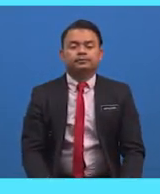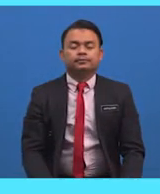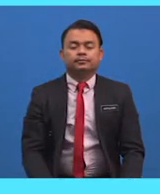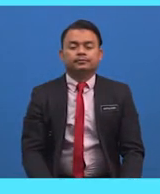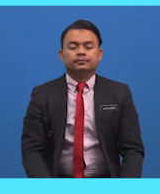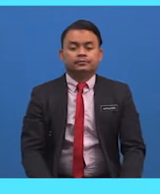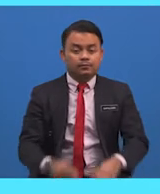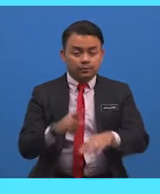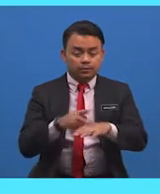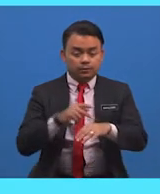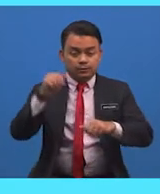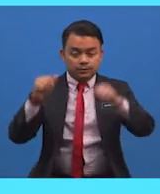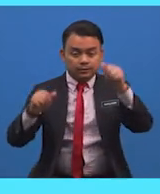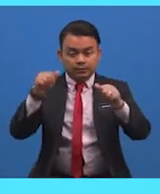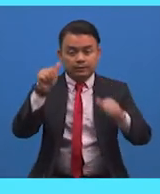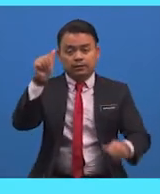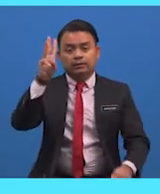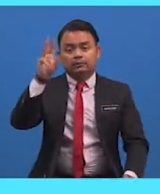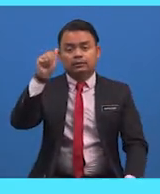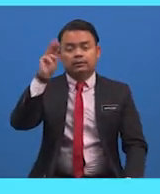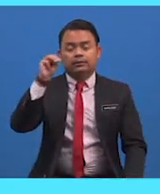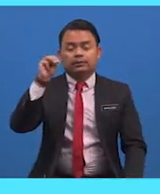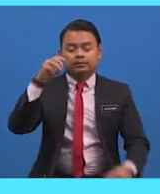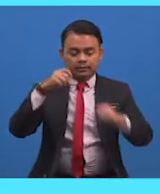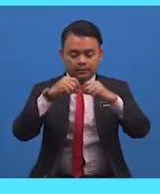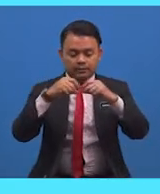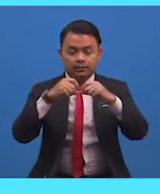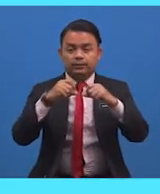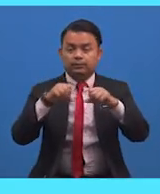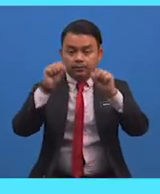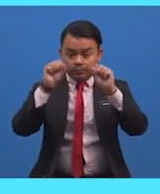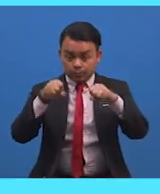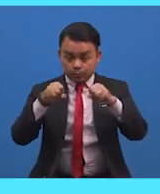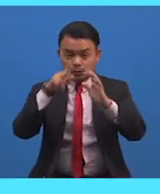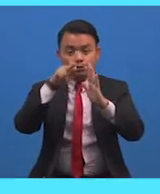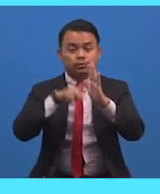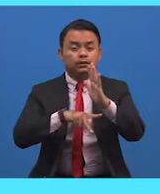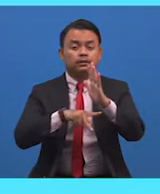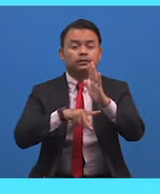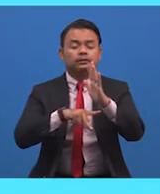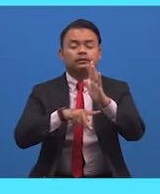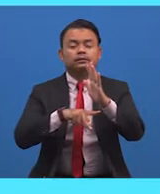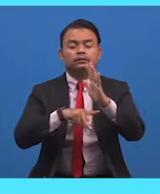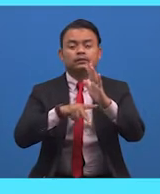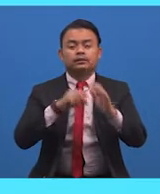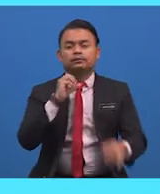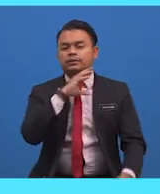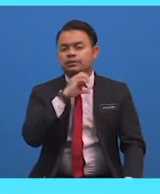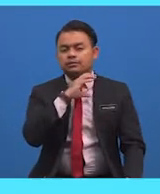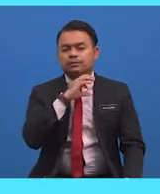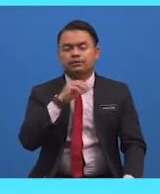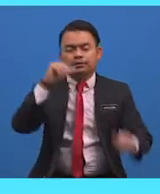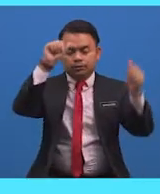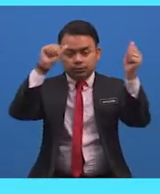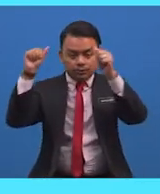kenderaan awam yang menggunakan tenaga elektrik akan dapat mengurangkan kadar pencemaran udara yang